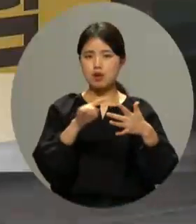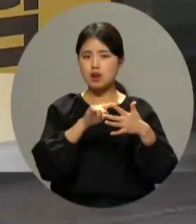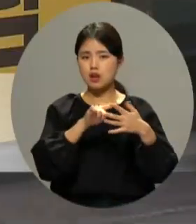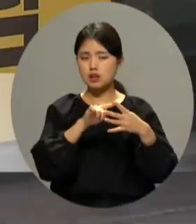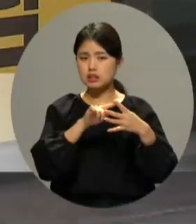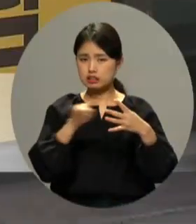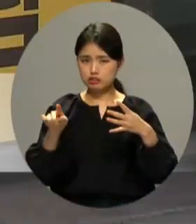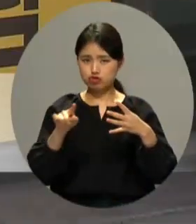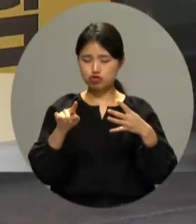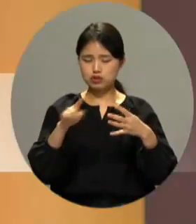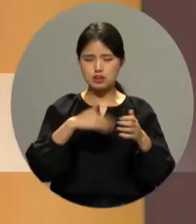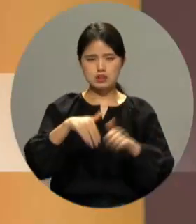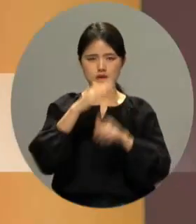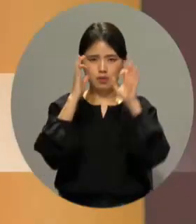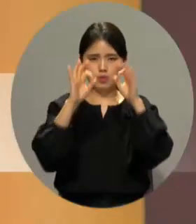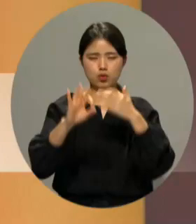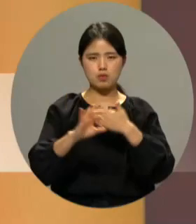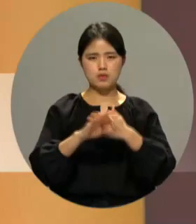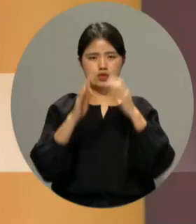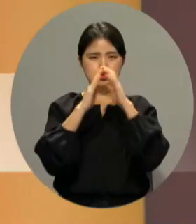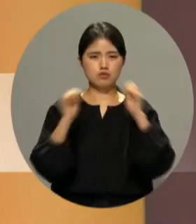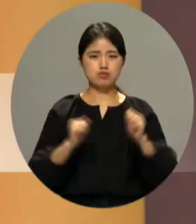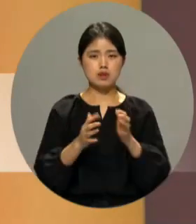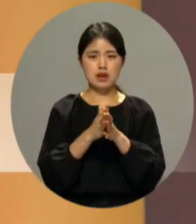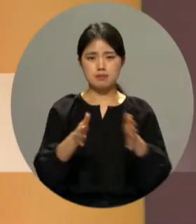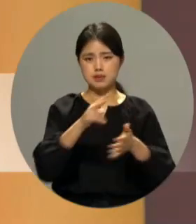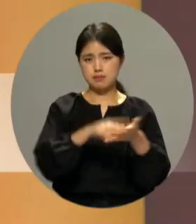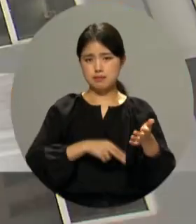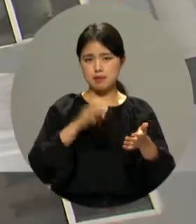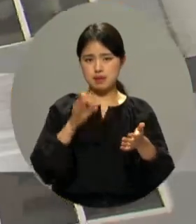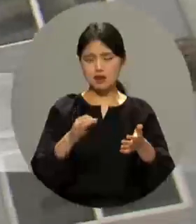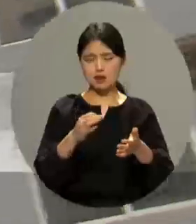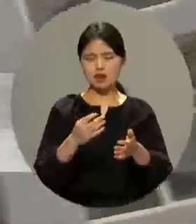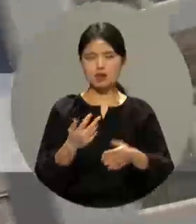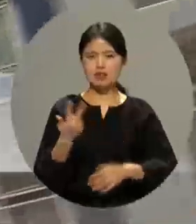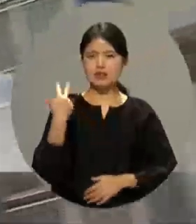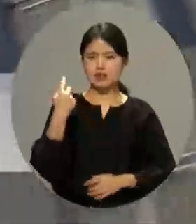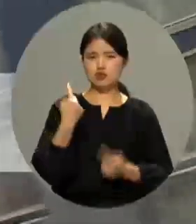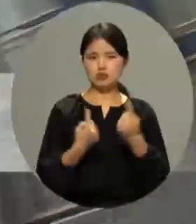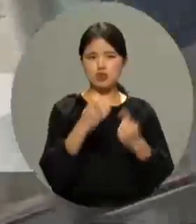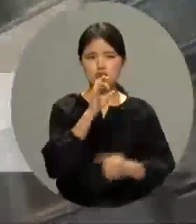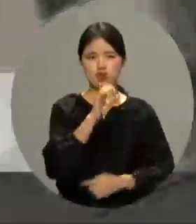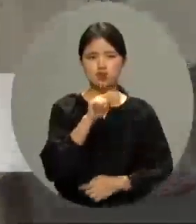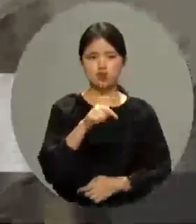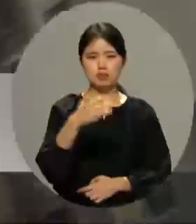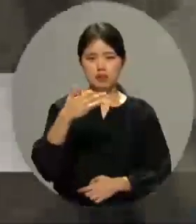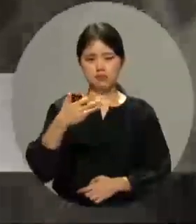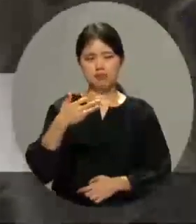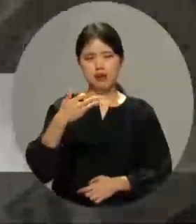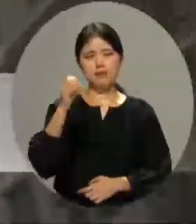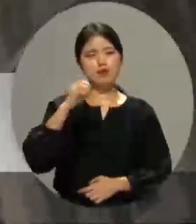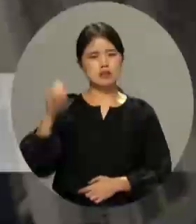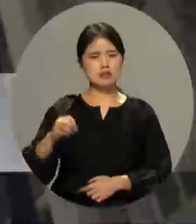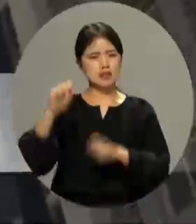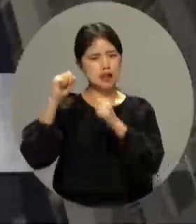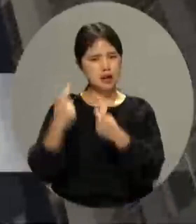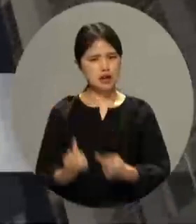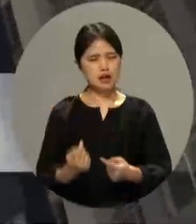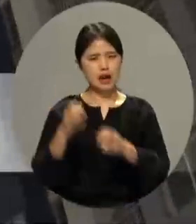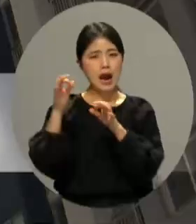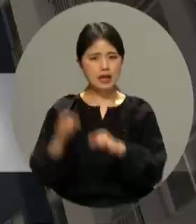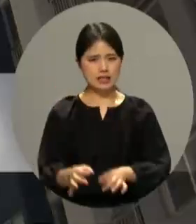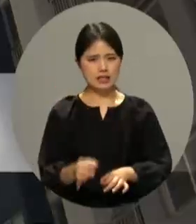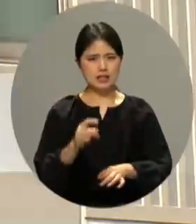주택가격 동향조사를 보면 전북의 아파트 매매 가격은 지난주 대비 0.18% 하락했고 하락폭도